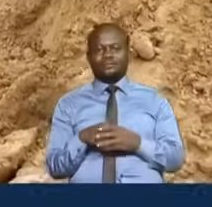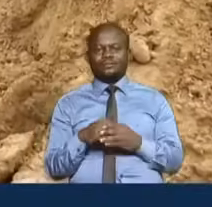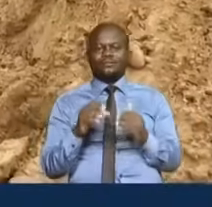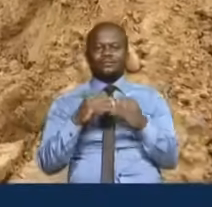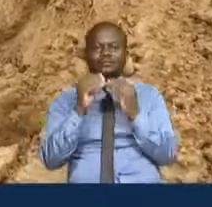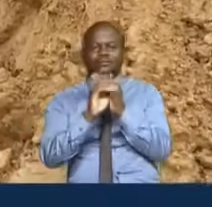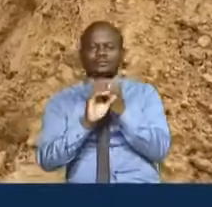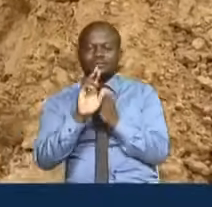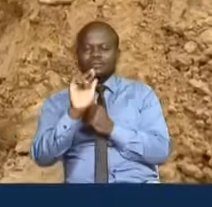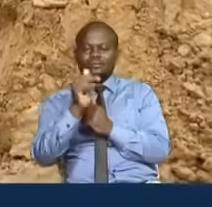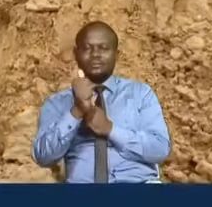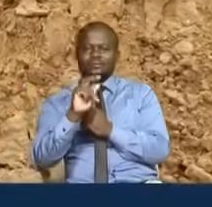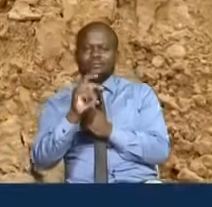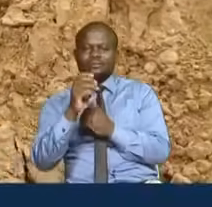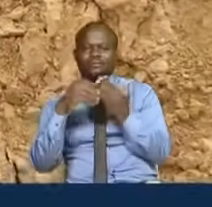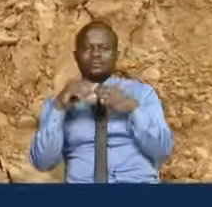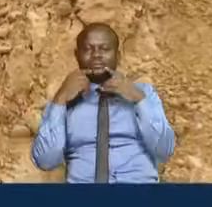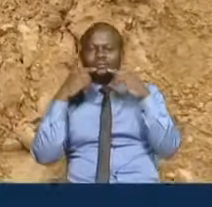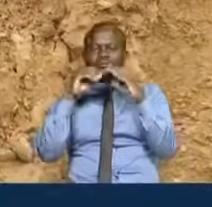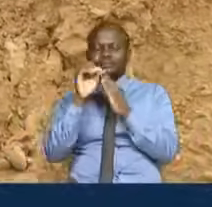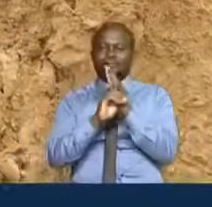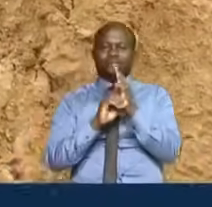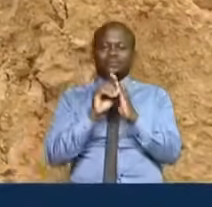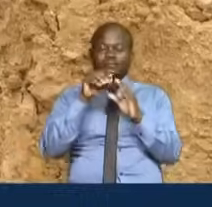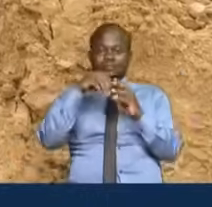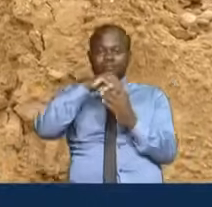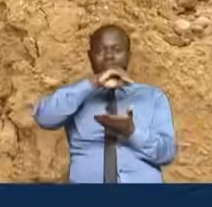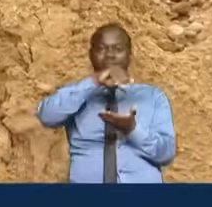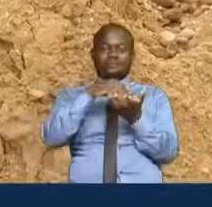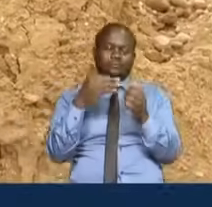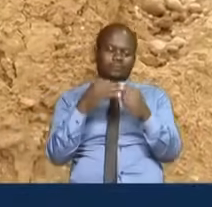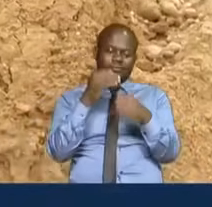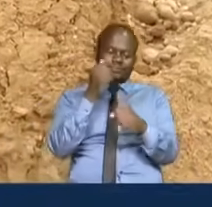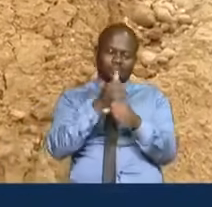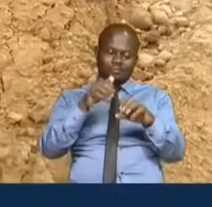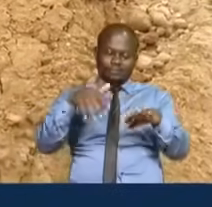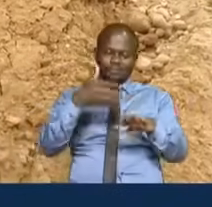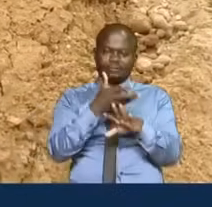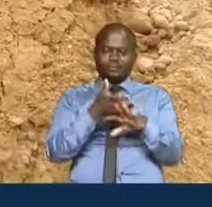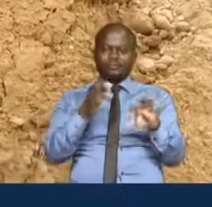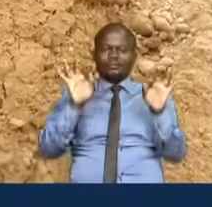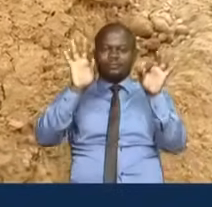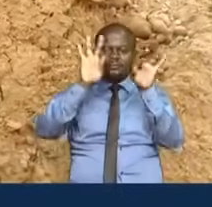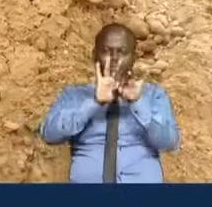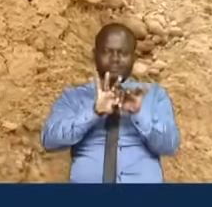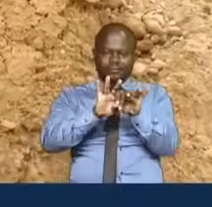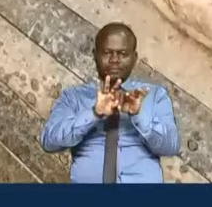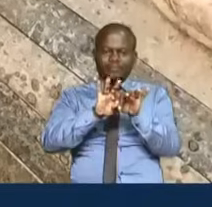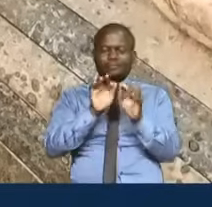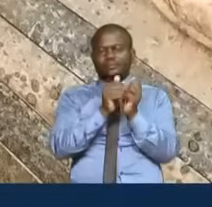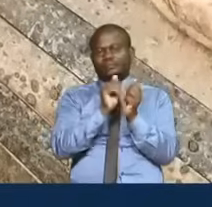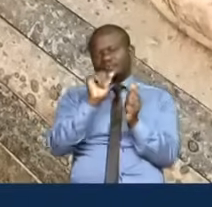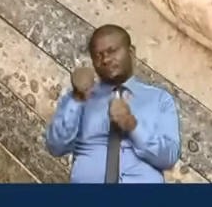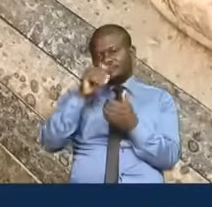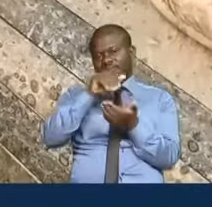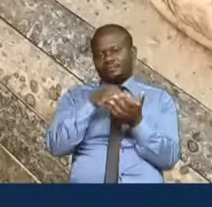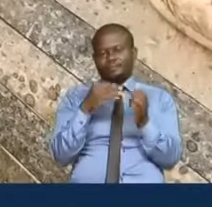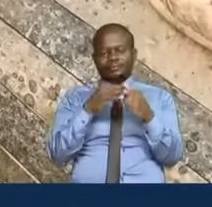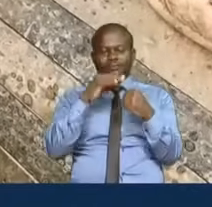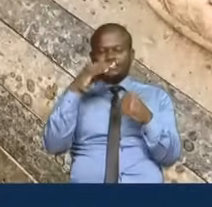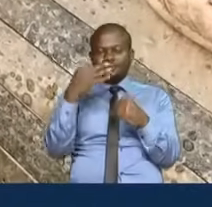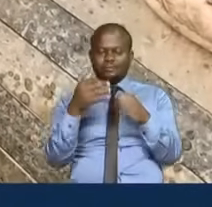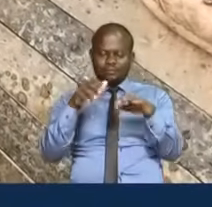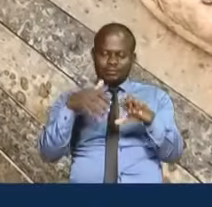bw'akarere ka Ruhango buvuga ko muri aka karere hari ibigo 8 bikora ibikorwa by'ubucukuzi bw'amabuye y'agaciro n'ibindi bigo 83